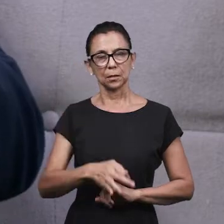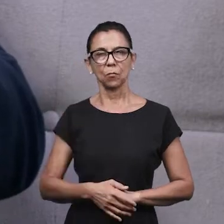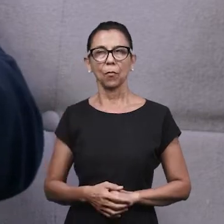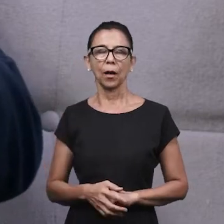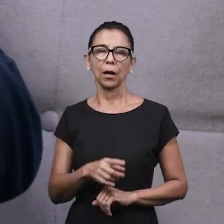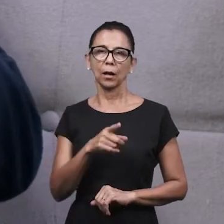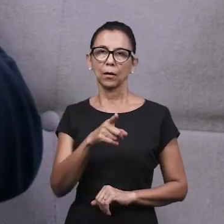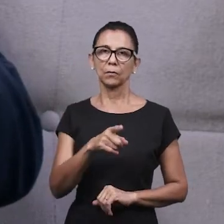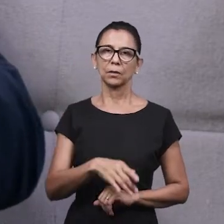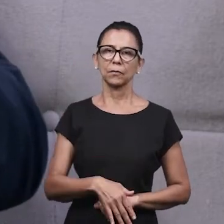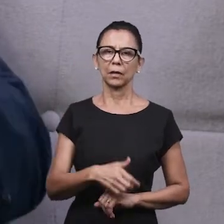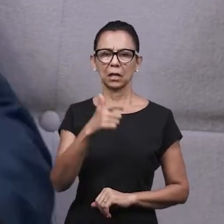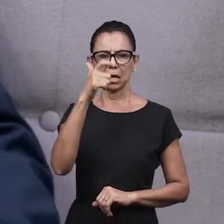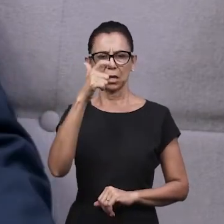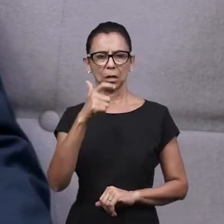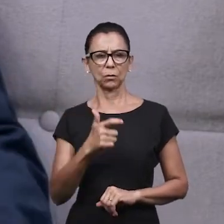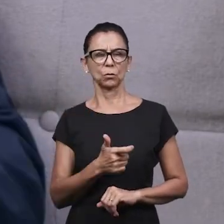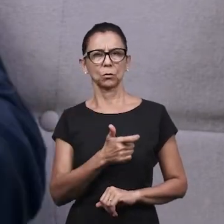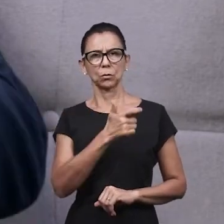aimer l'histoire de Jésus,